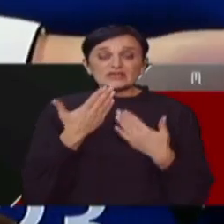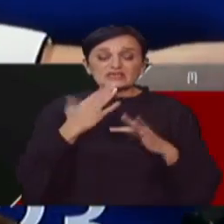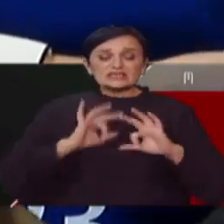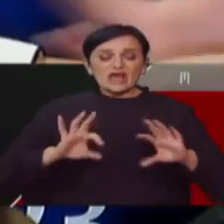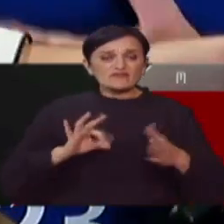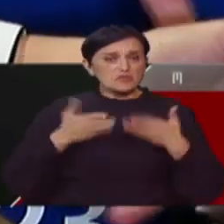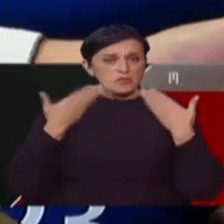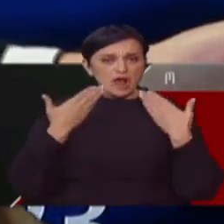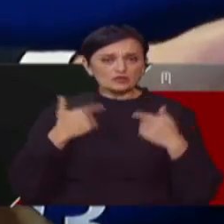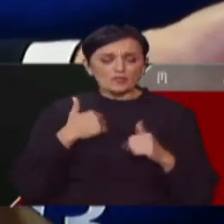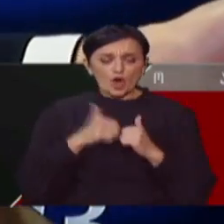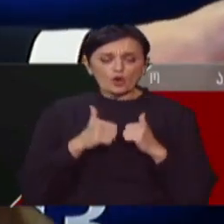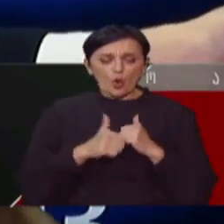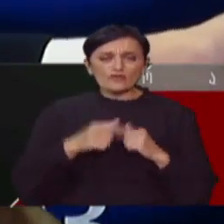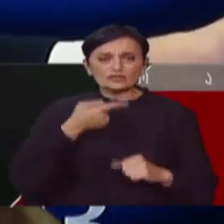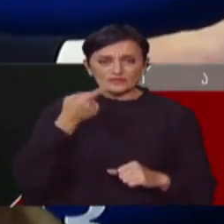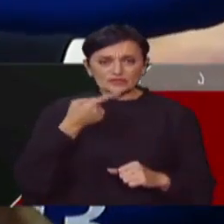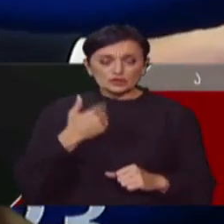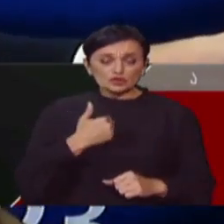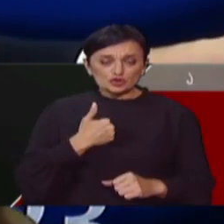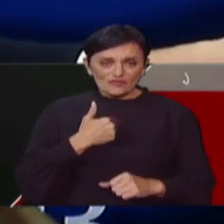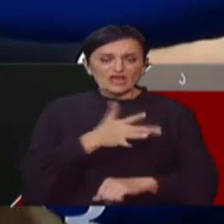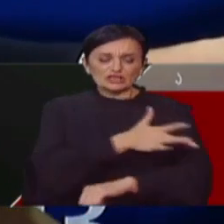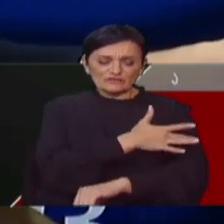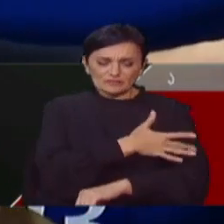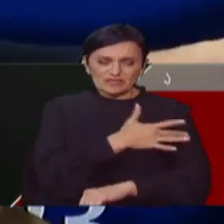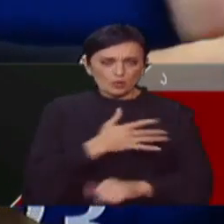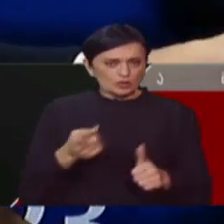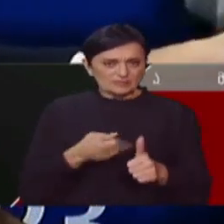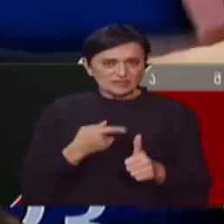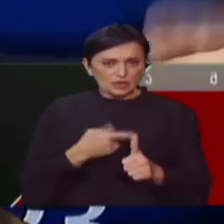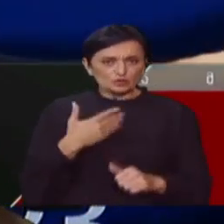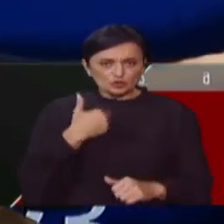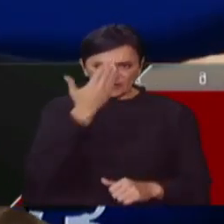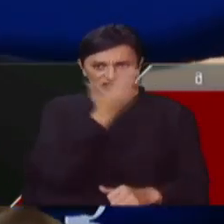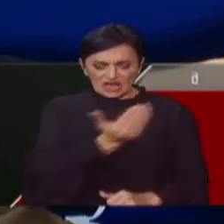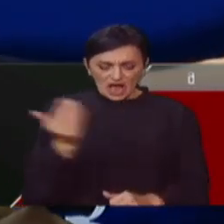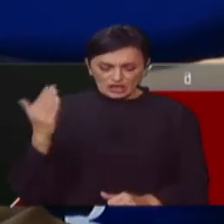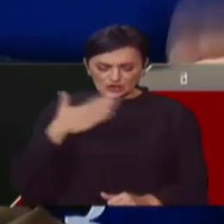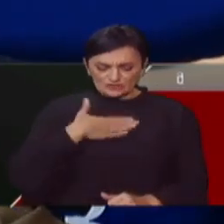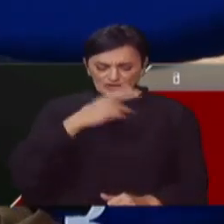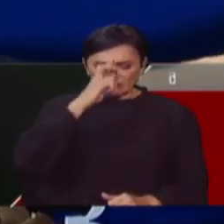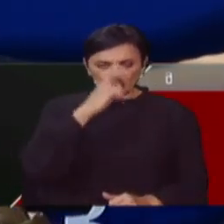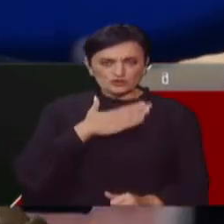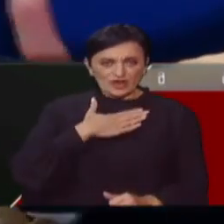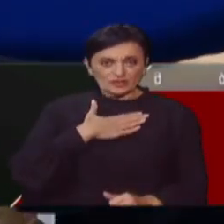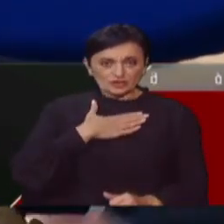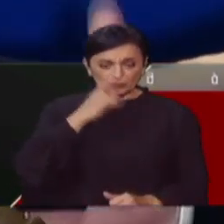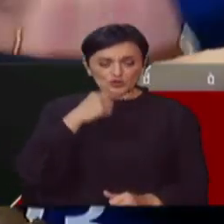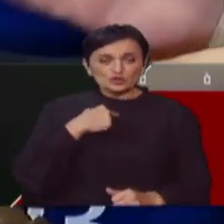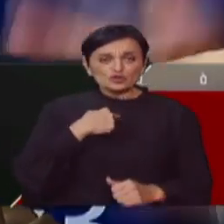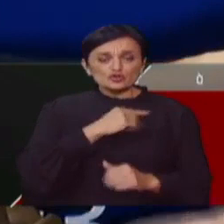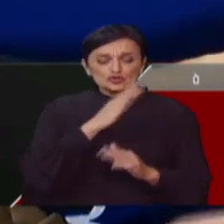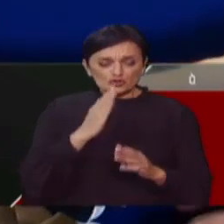მარტივი, მე ყოველთვის ვეუბნები, რომ ჩვენ ვინსახურებთ სტატუსს, ჩვენი ხალხი, ჩვენი ხელისუფლება, ჩვენი მთავრობა, რომ ჩვენ